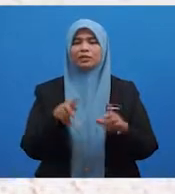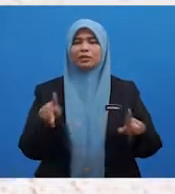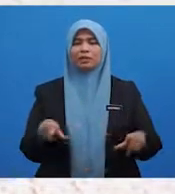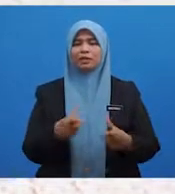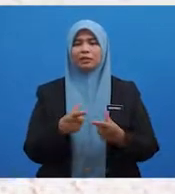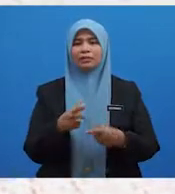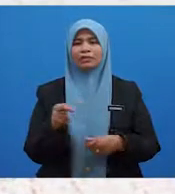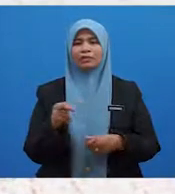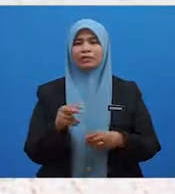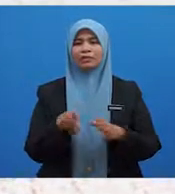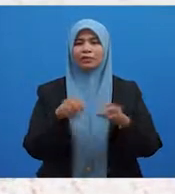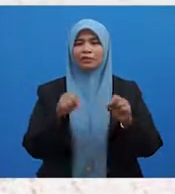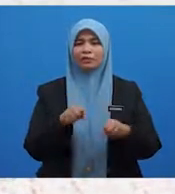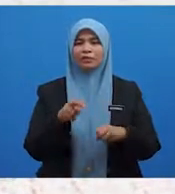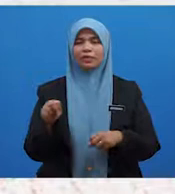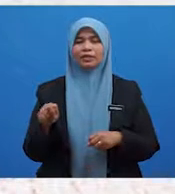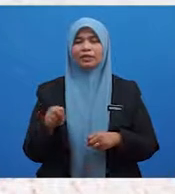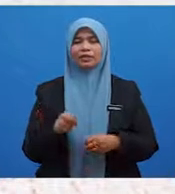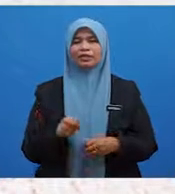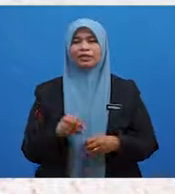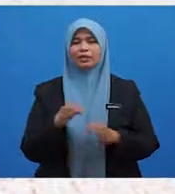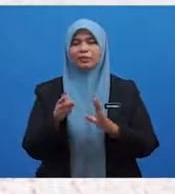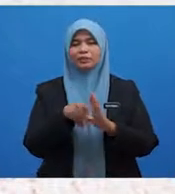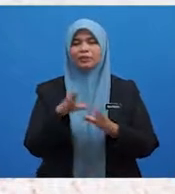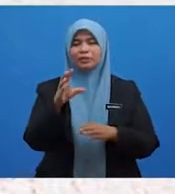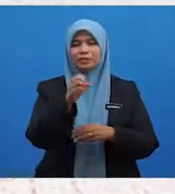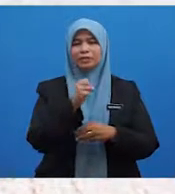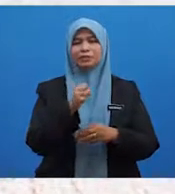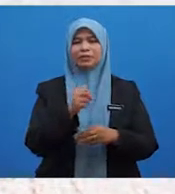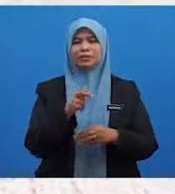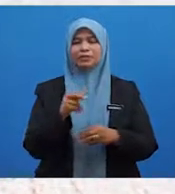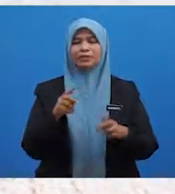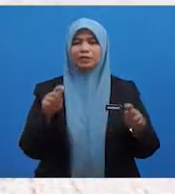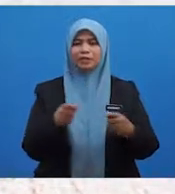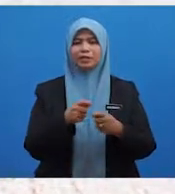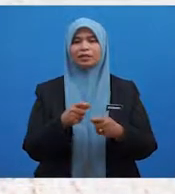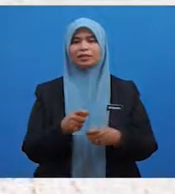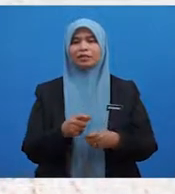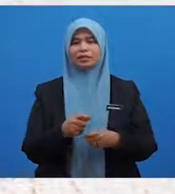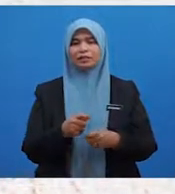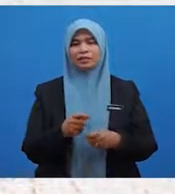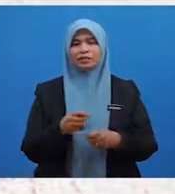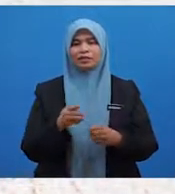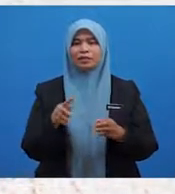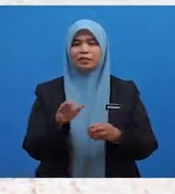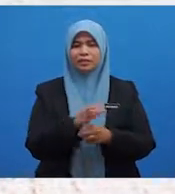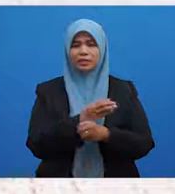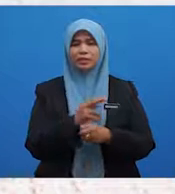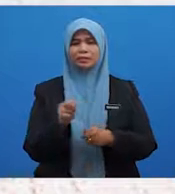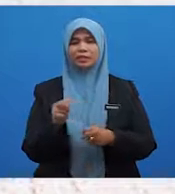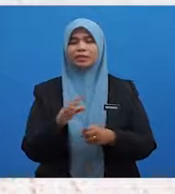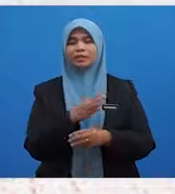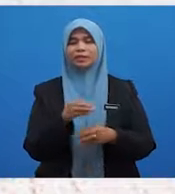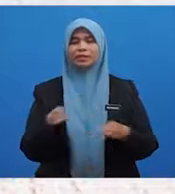berkelakuan, kebolehan, pencapaian, tindak tanduk, kecekapan